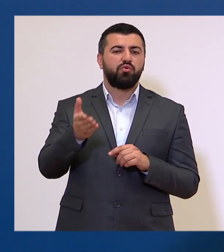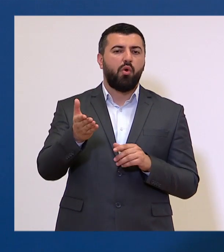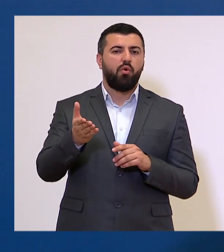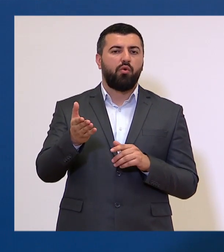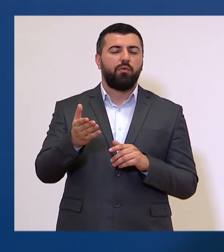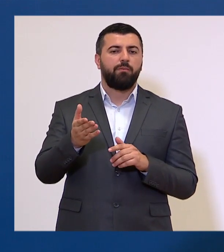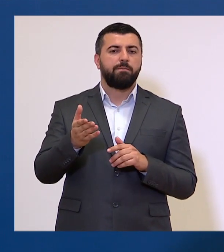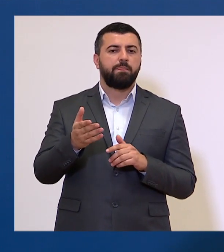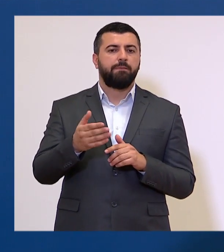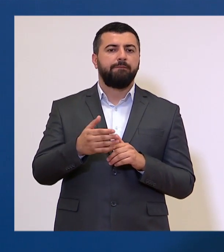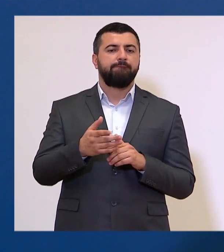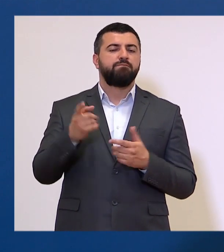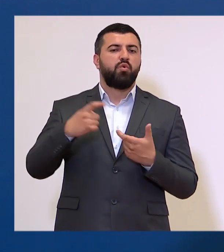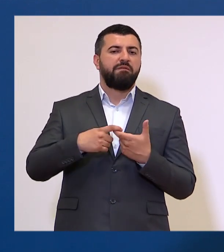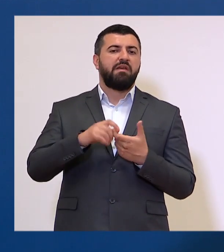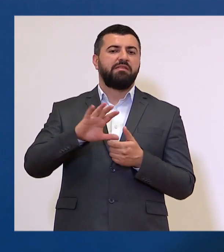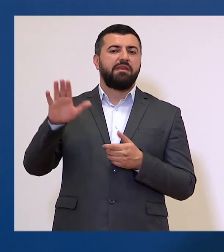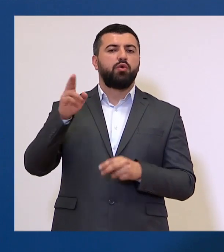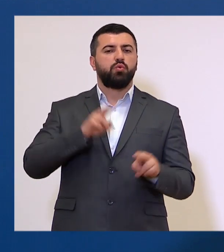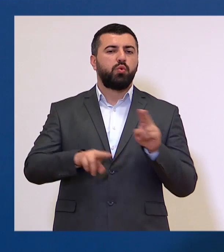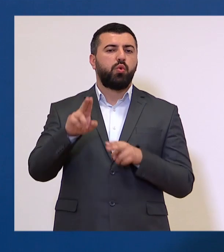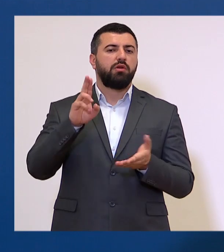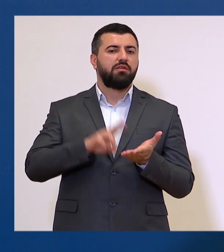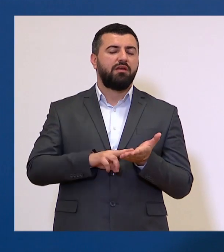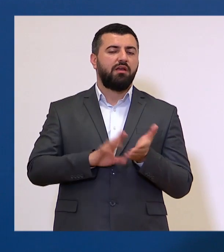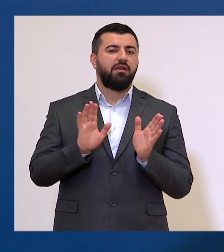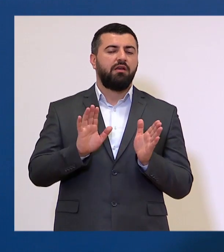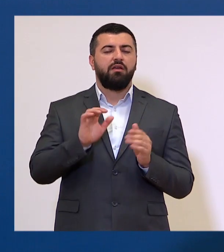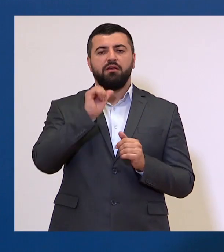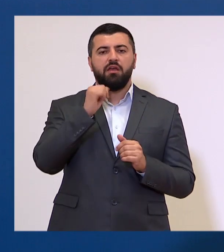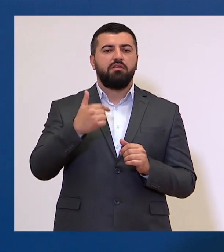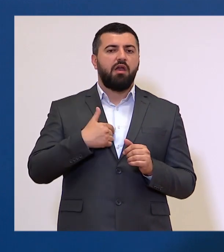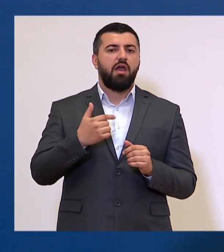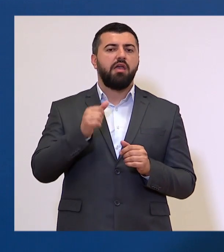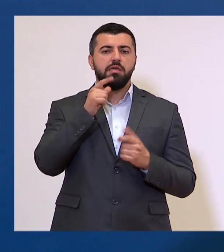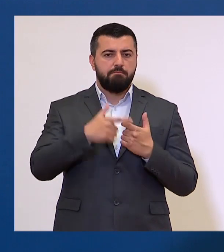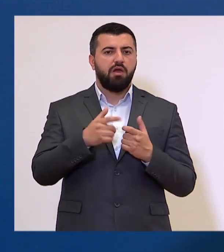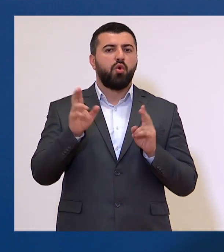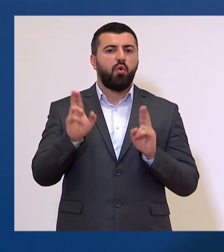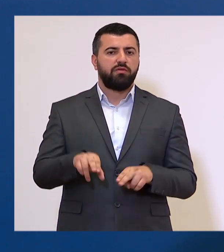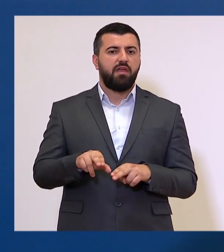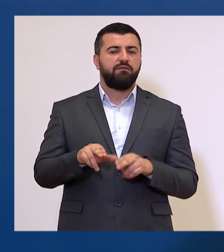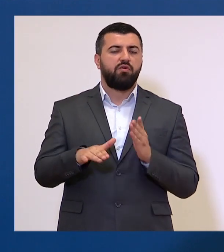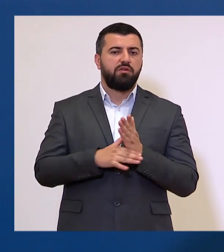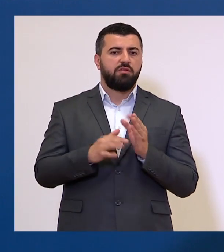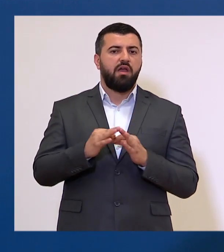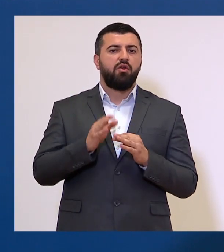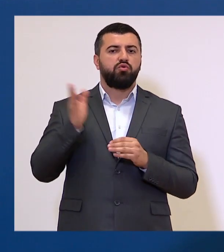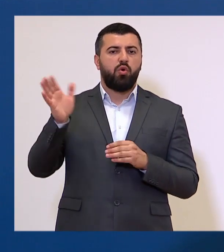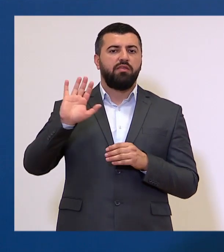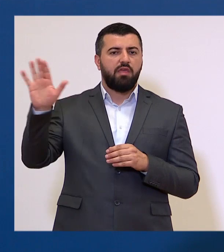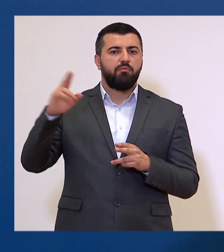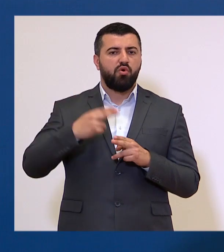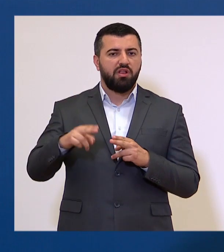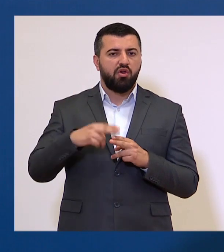u domenu pravosuđa i ja bih ipak ostavio da se to